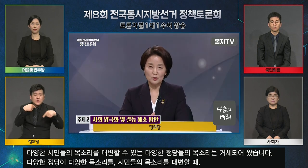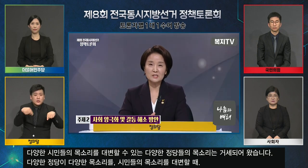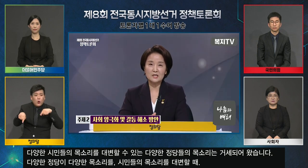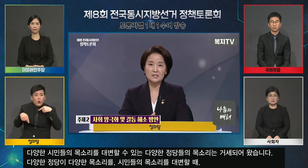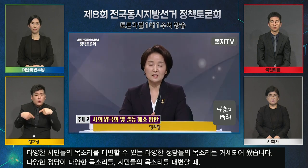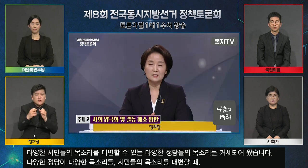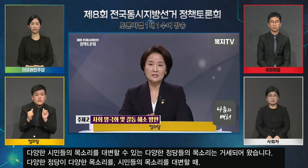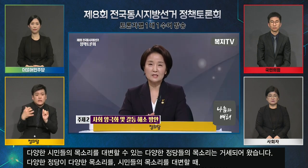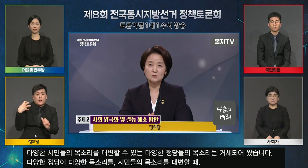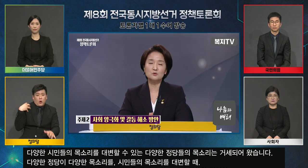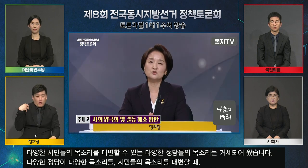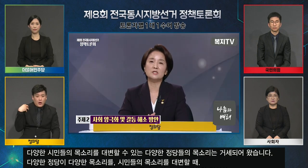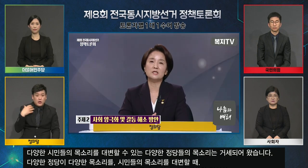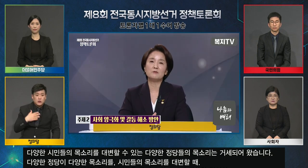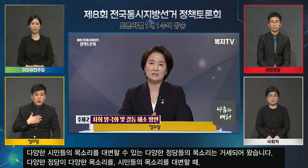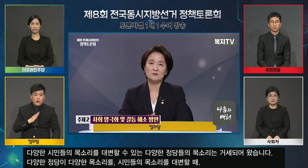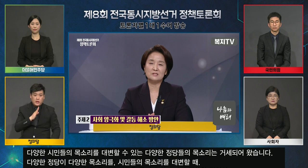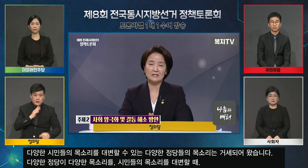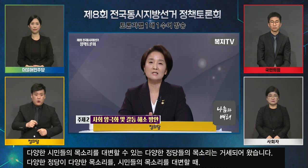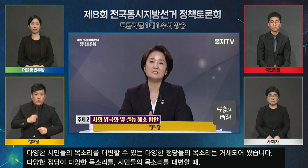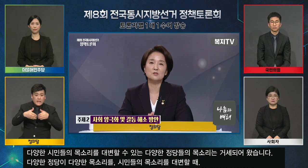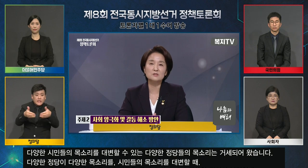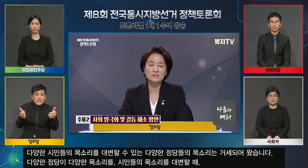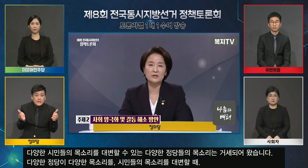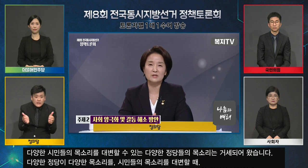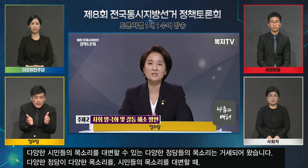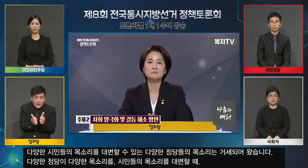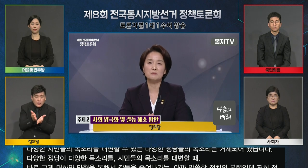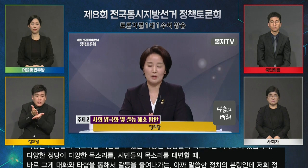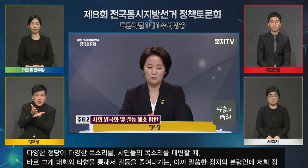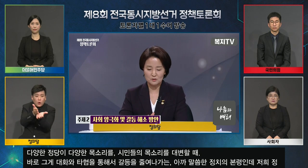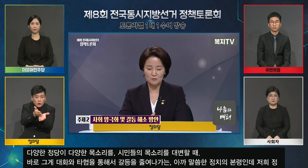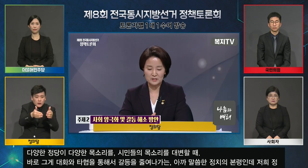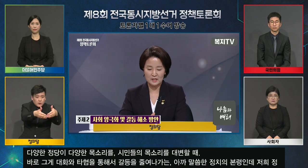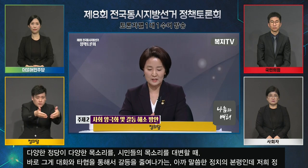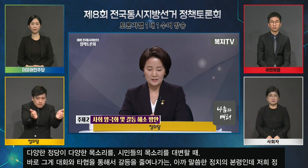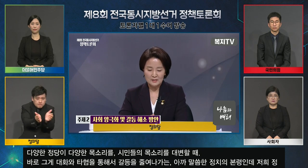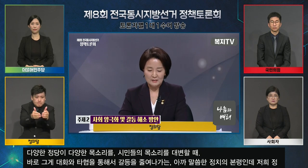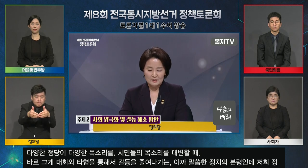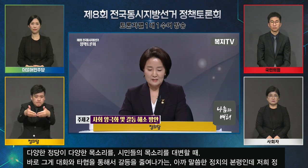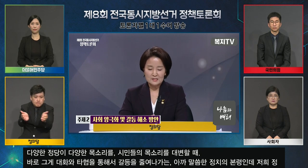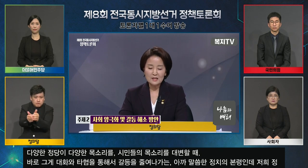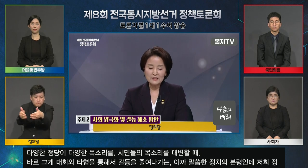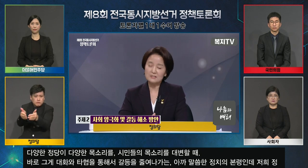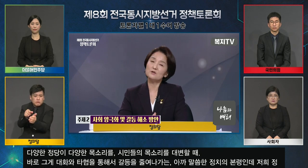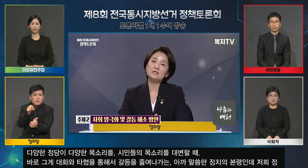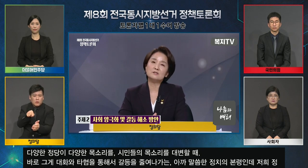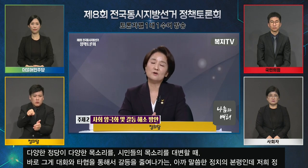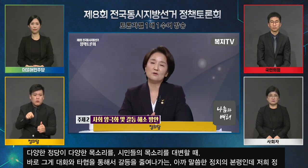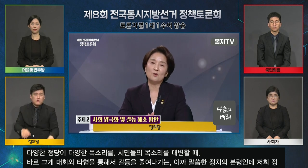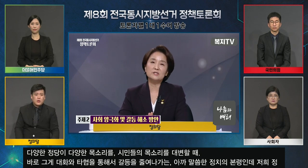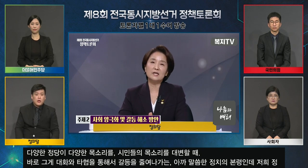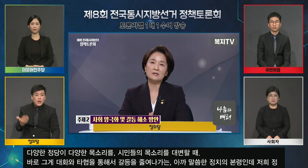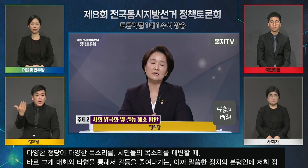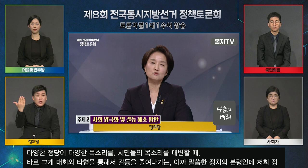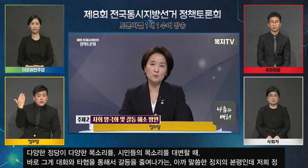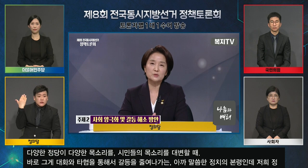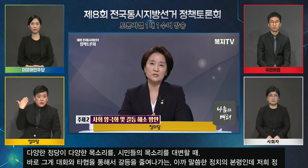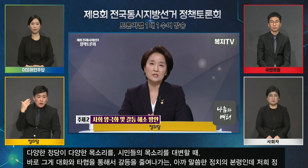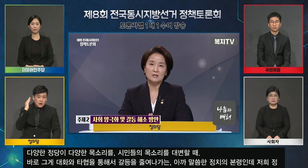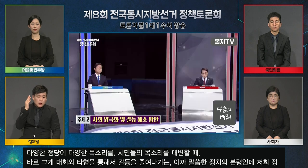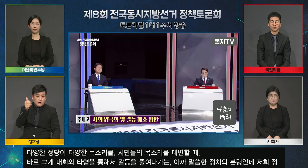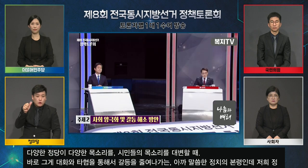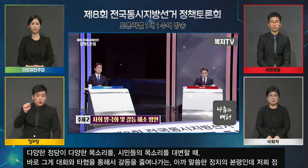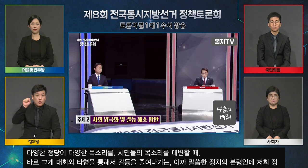정의당이 계속 주장해 왔던 다당제 정치개혁의 핵심이 바로 그겁니다. 지난 대선에서 거대 양당